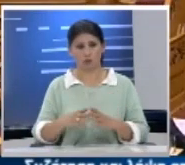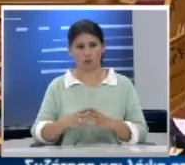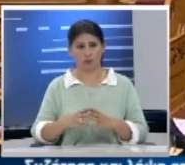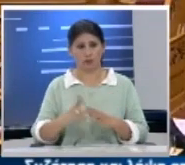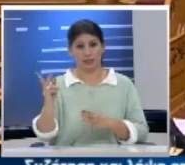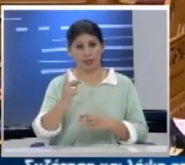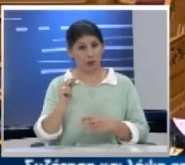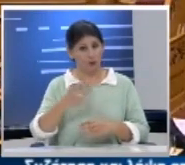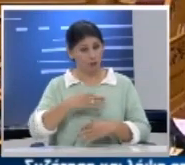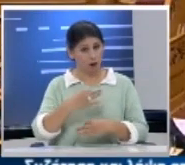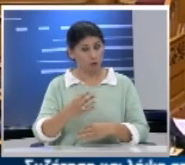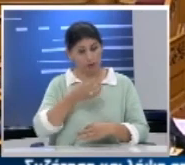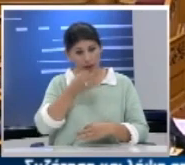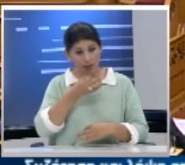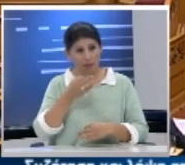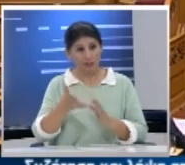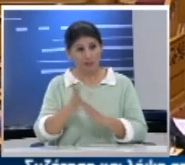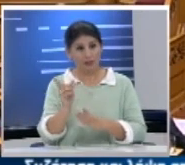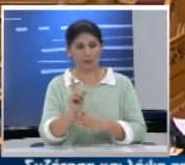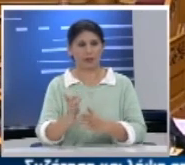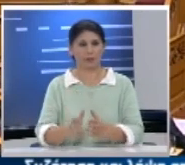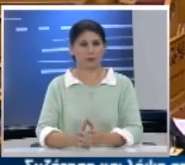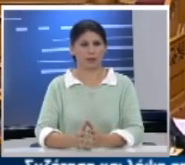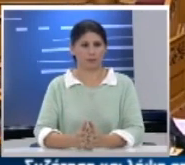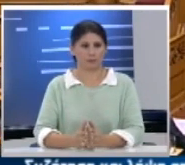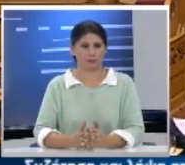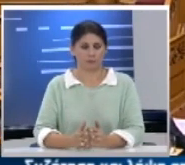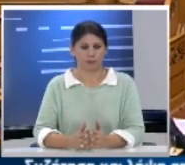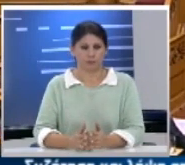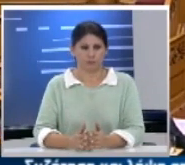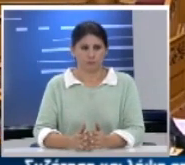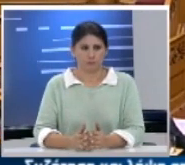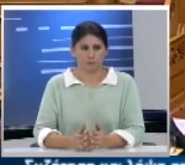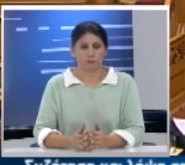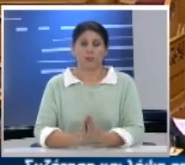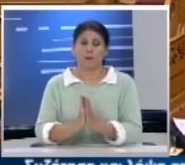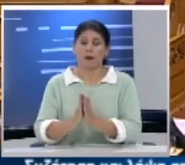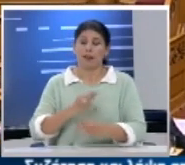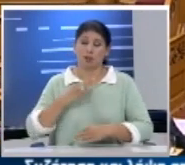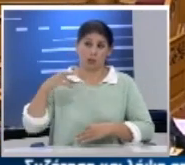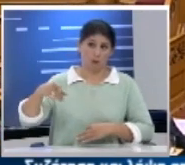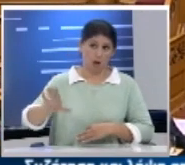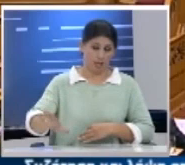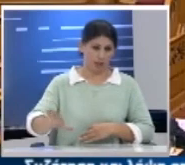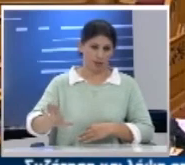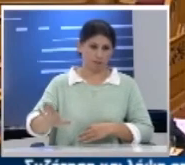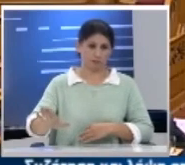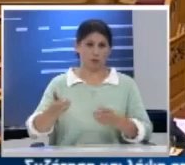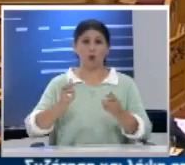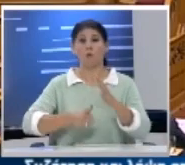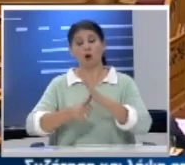Τζανακόπλε, εσείς ο ίδιος μου ζητήσατε να μην ξεπεράσουμε το χρόνο και έχετε φτάσει στα 15 λεπτά. Μα πώς γίνεται